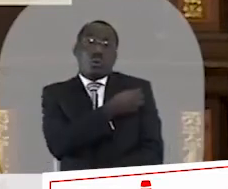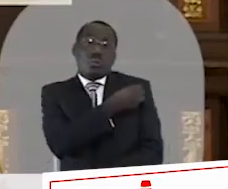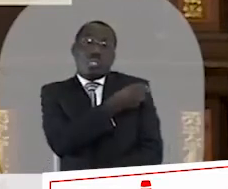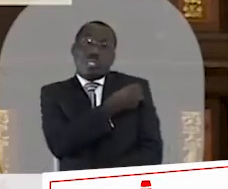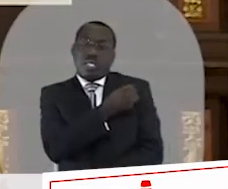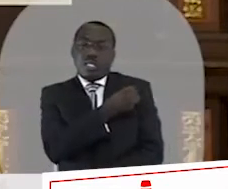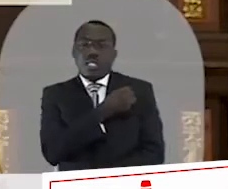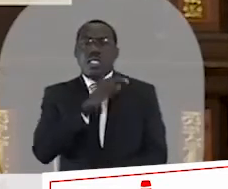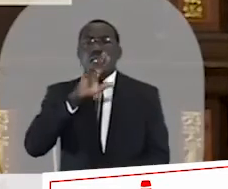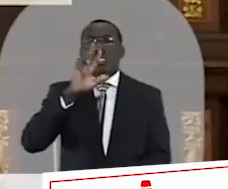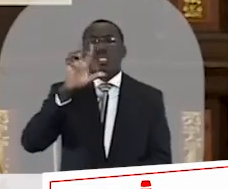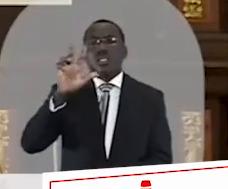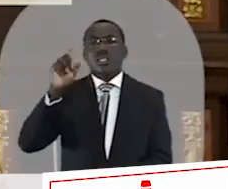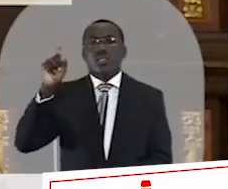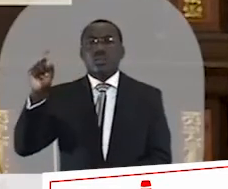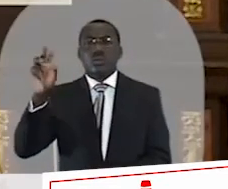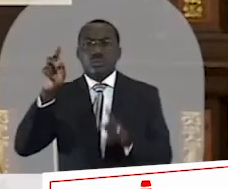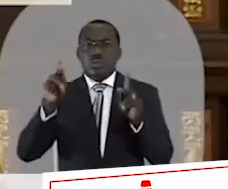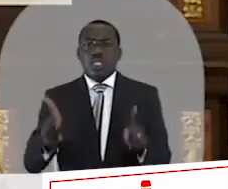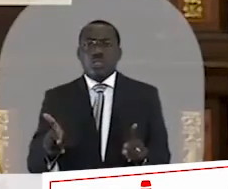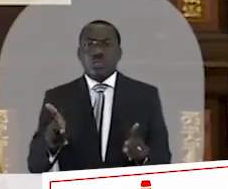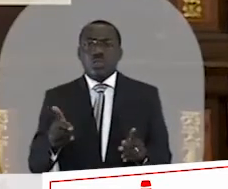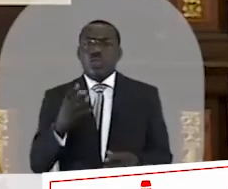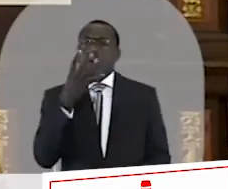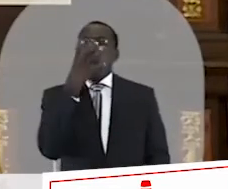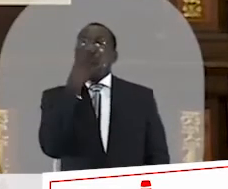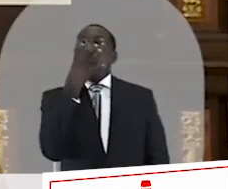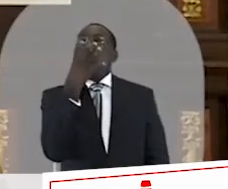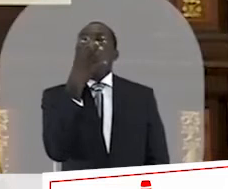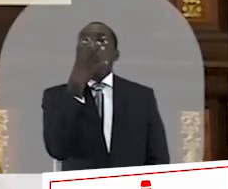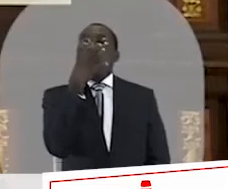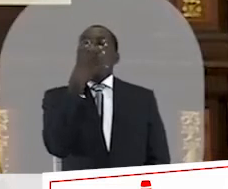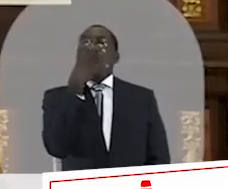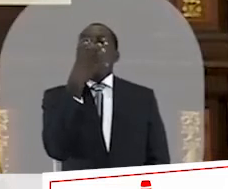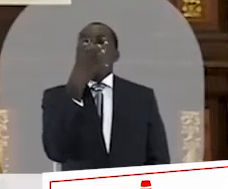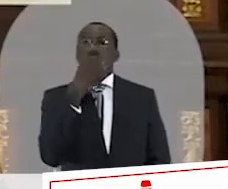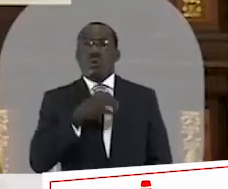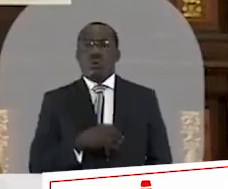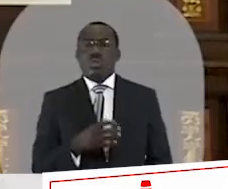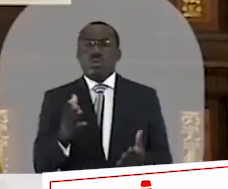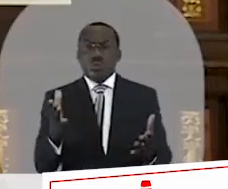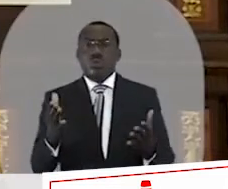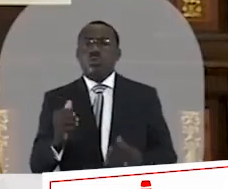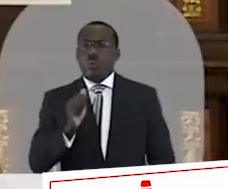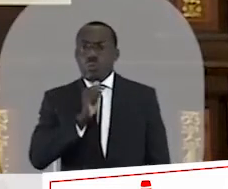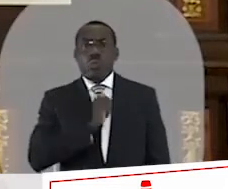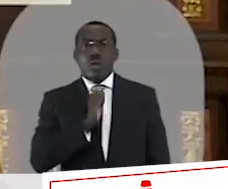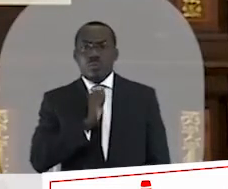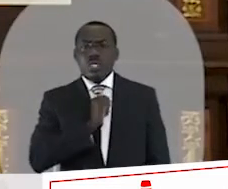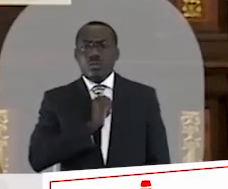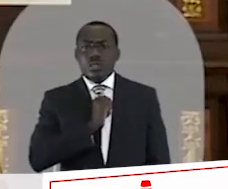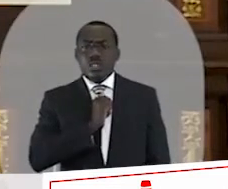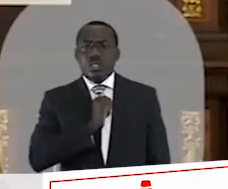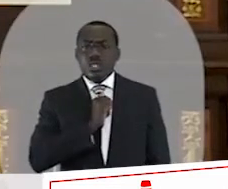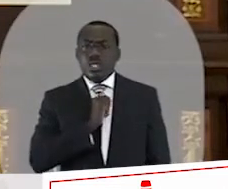communicationnel marquée par le déferlement de folles rumeurs de théories complotistes et de fait nous